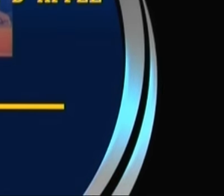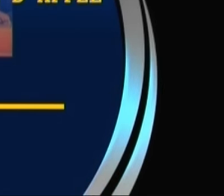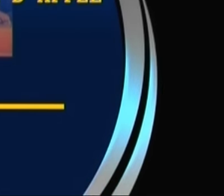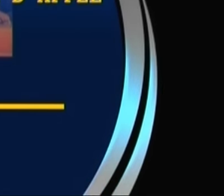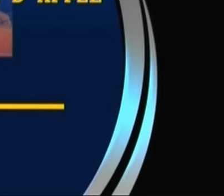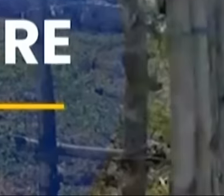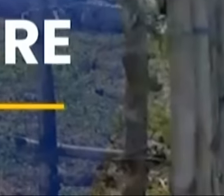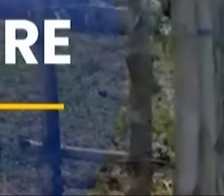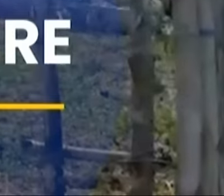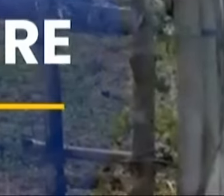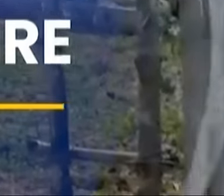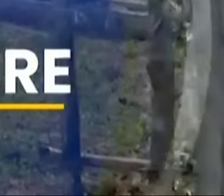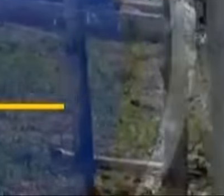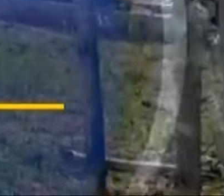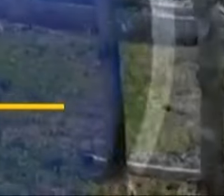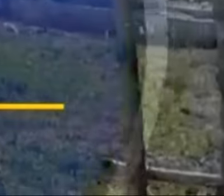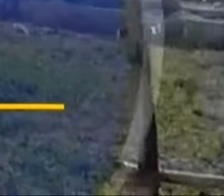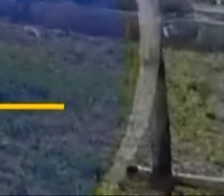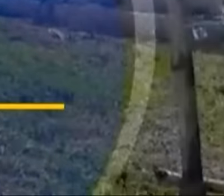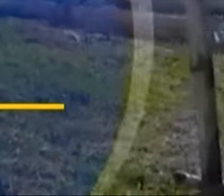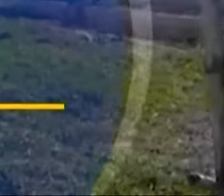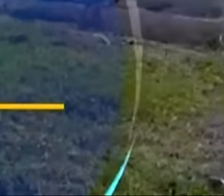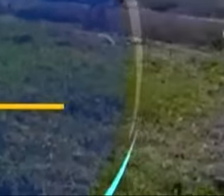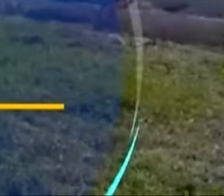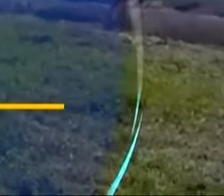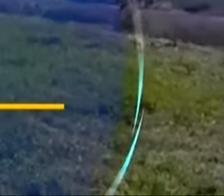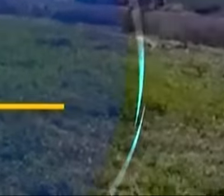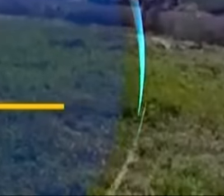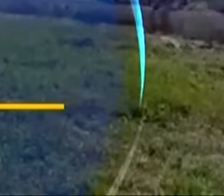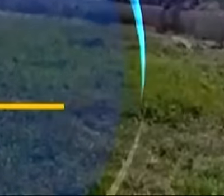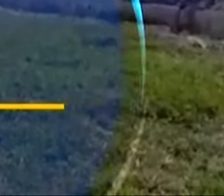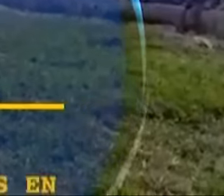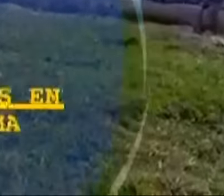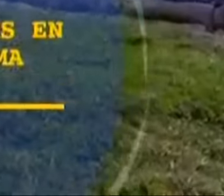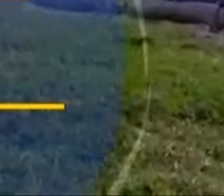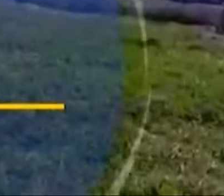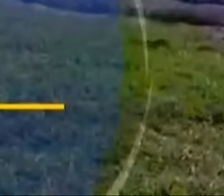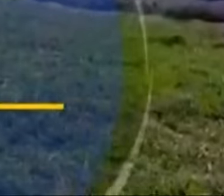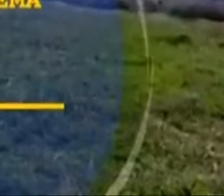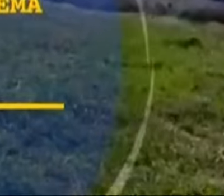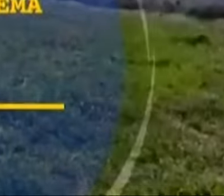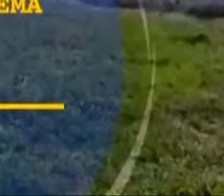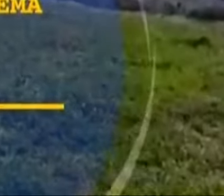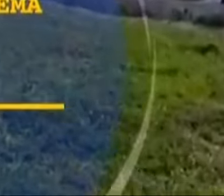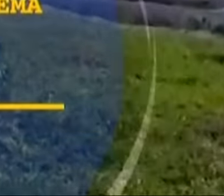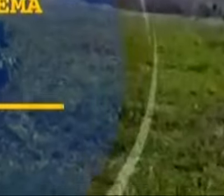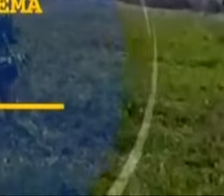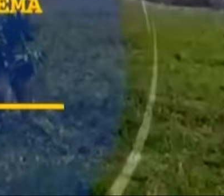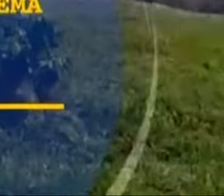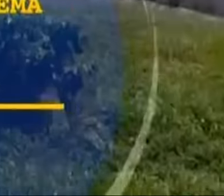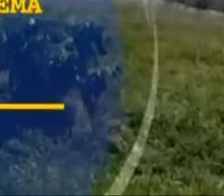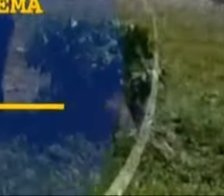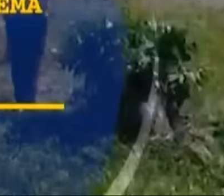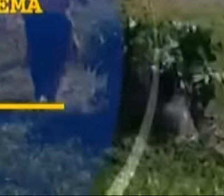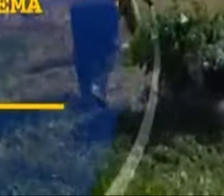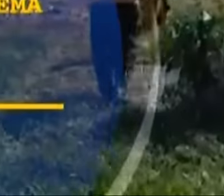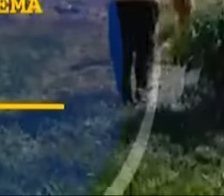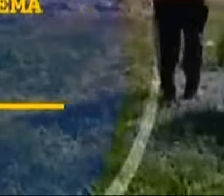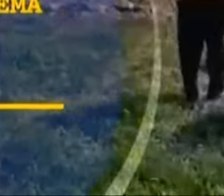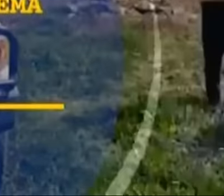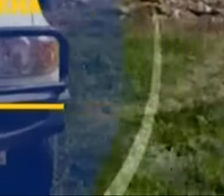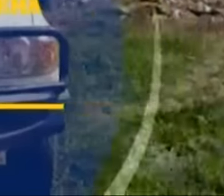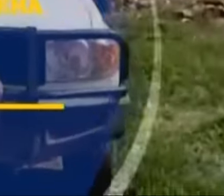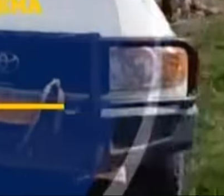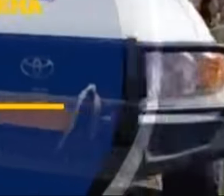Et enfin, plusieurs chantiers de construction des ouvrages dans le cadre du PEDEL 145 territoire au Maniema, au point mort, des écoles,